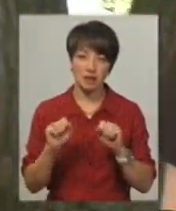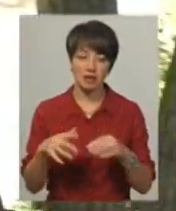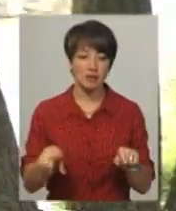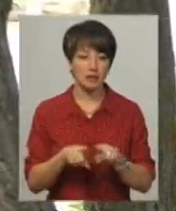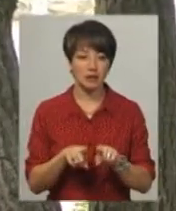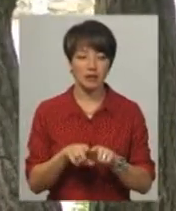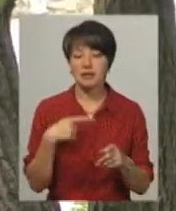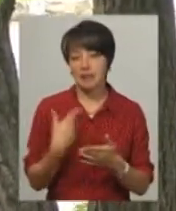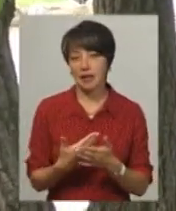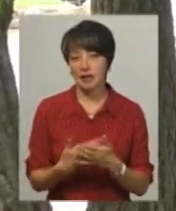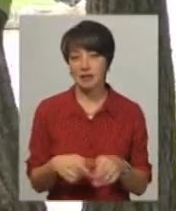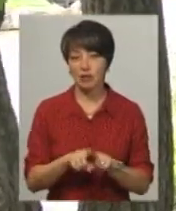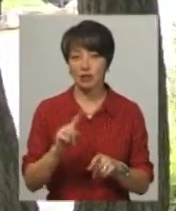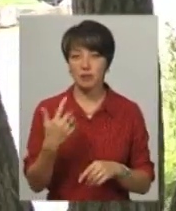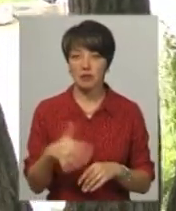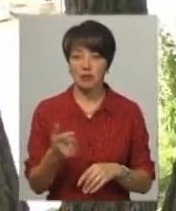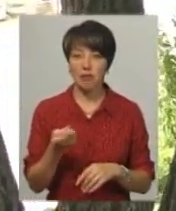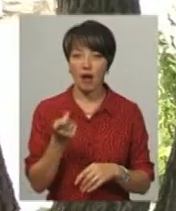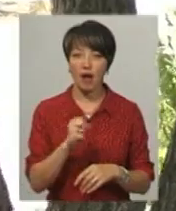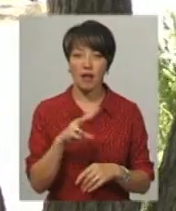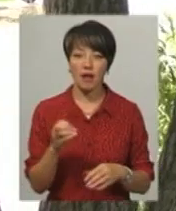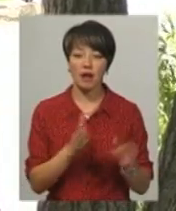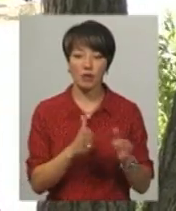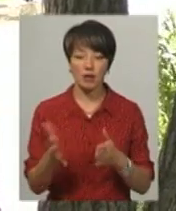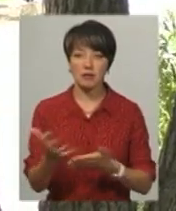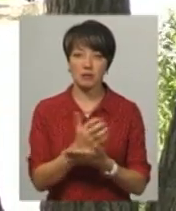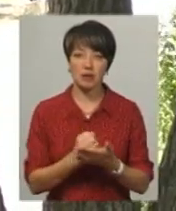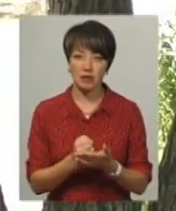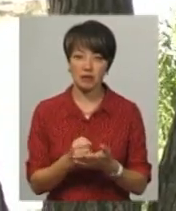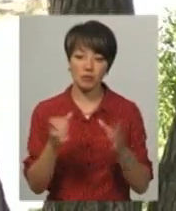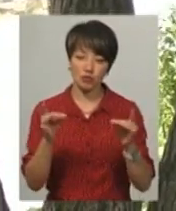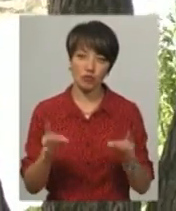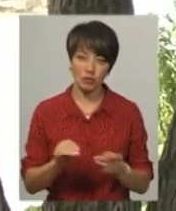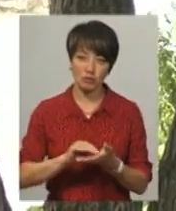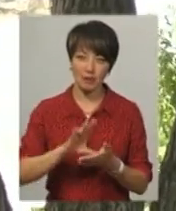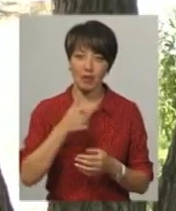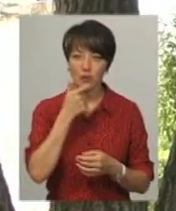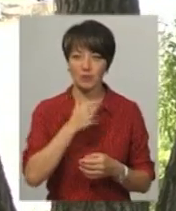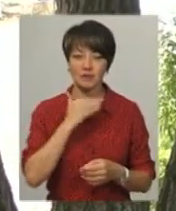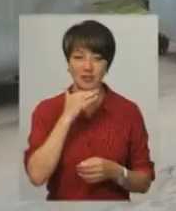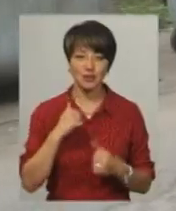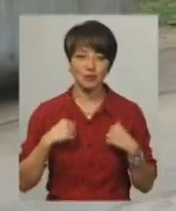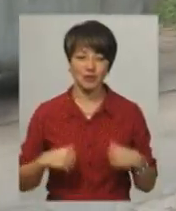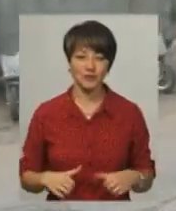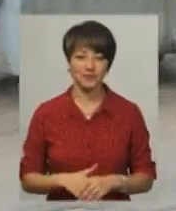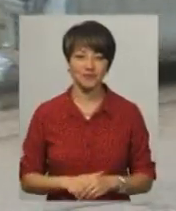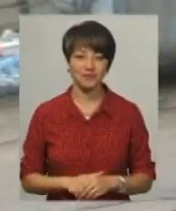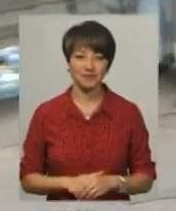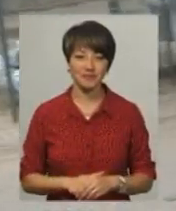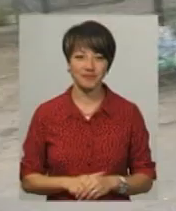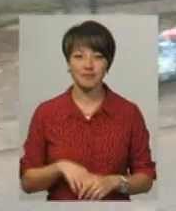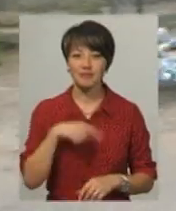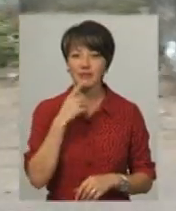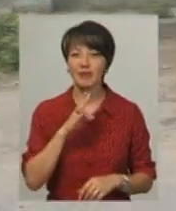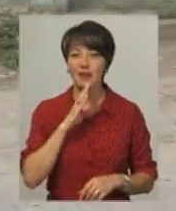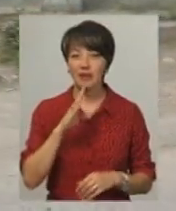що ніби 1.50 гривня – це мало, але якщо регулярно збирати там якийсь невеличкий мішечок, то на морозиво вистачає спокійно. Олександр Андрощук каже, в